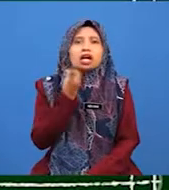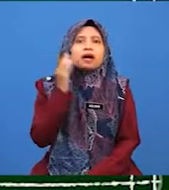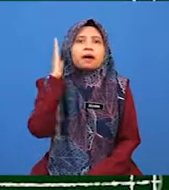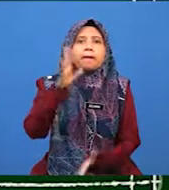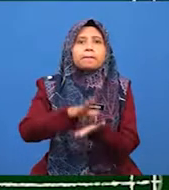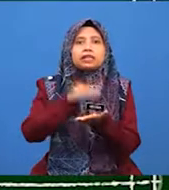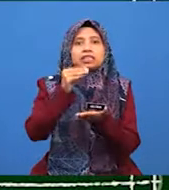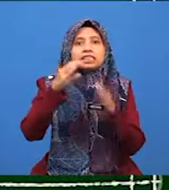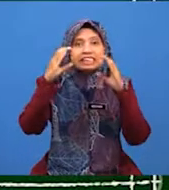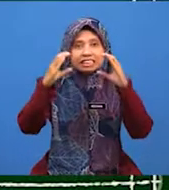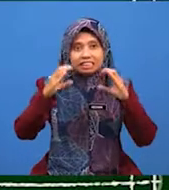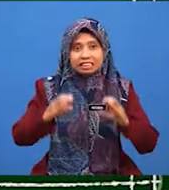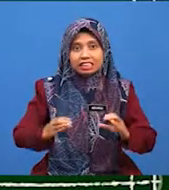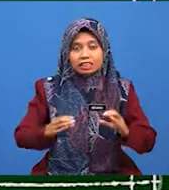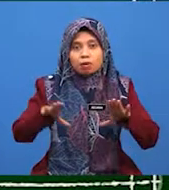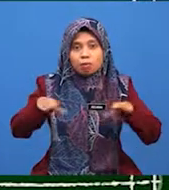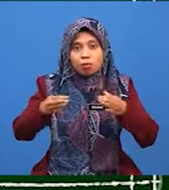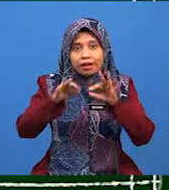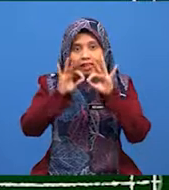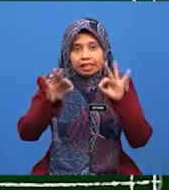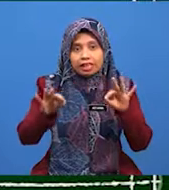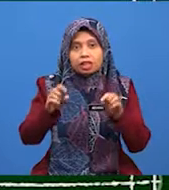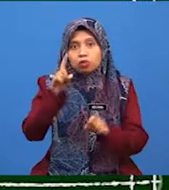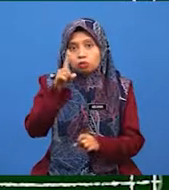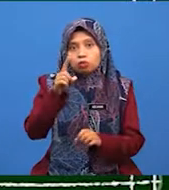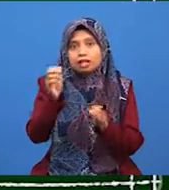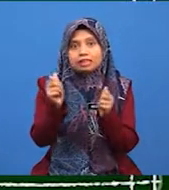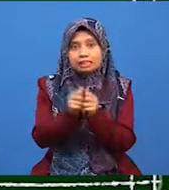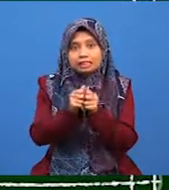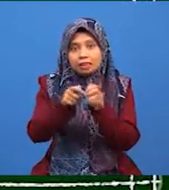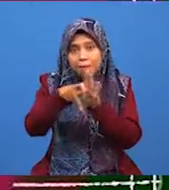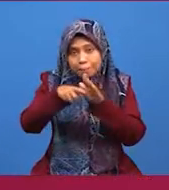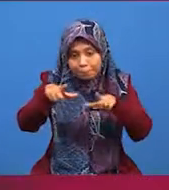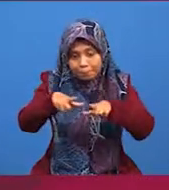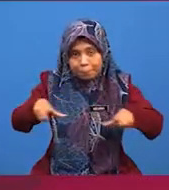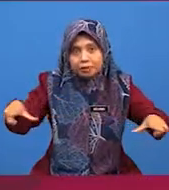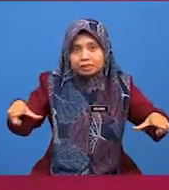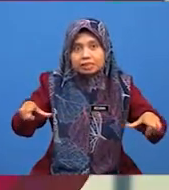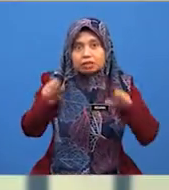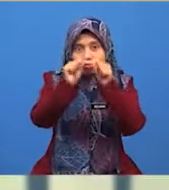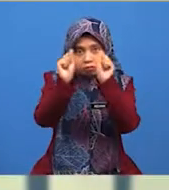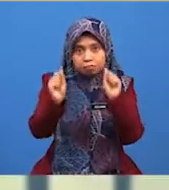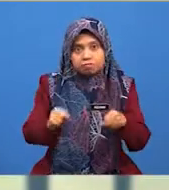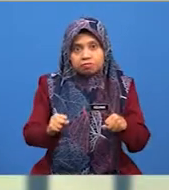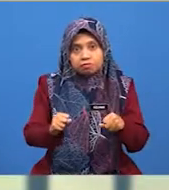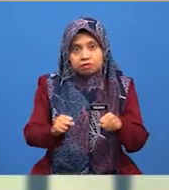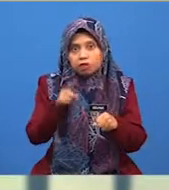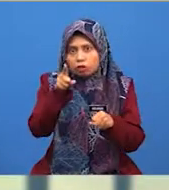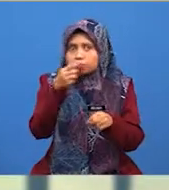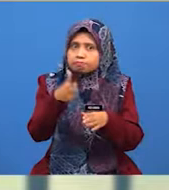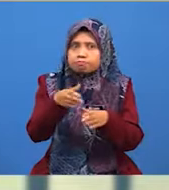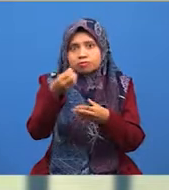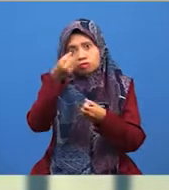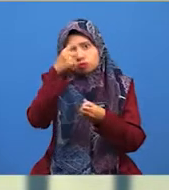belajar cara membina ayat tunggal dengan perluasan subjek. Adakah kamu telah bersedia